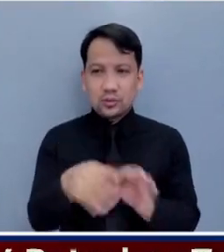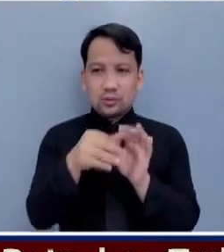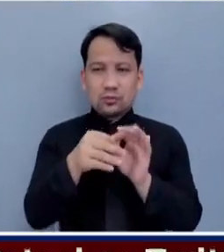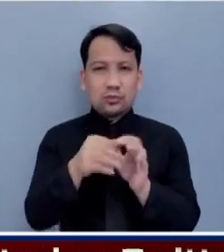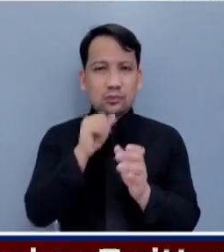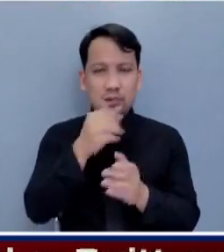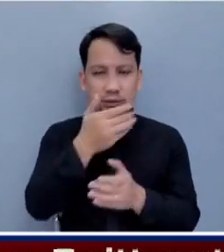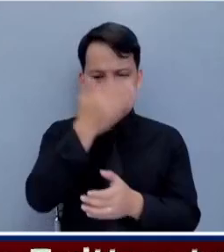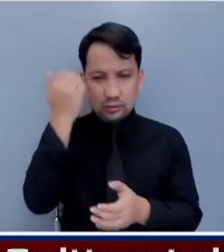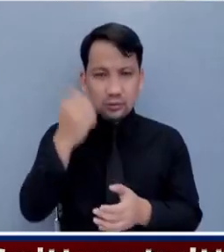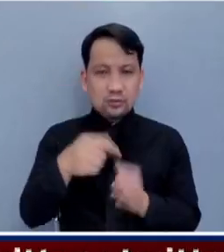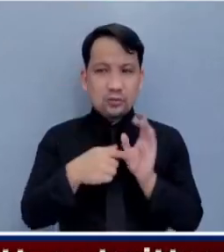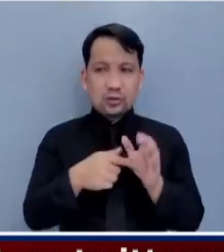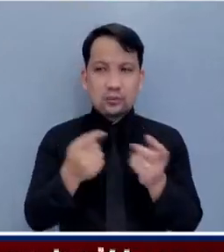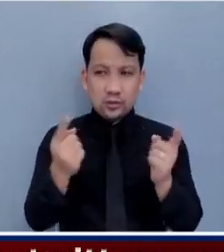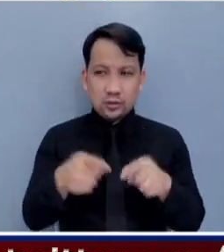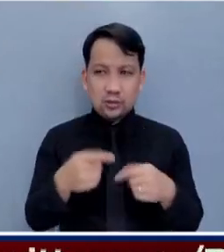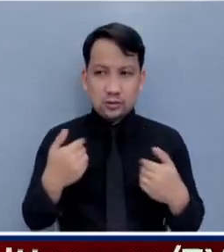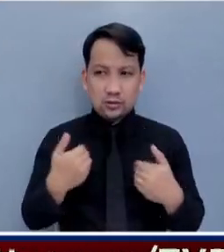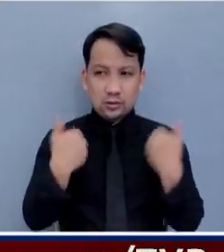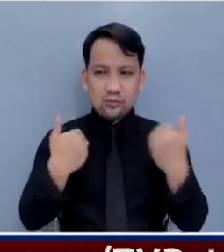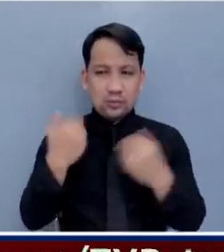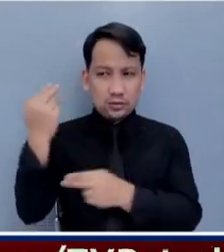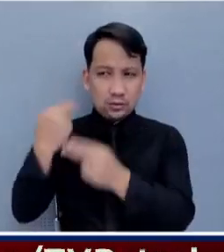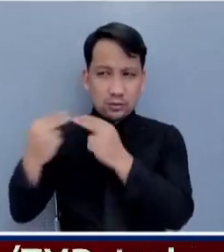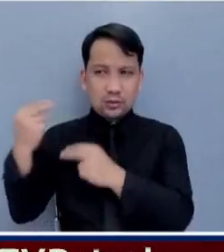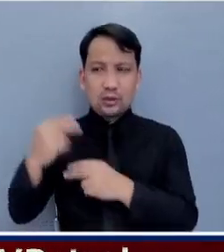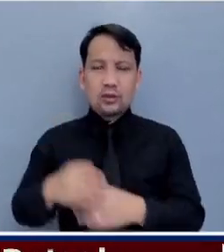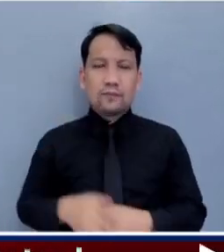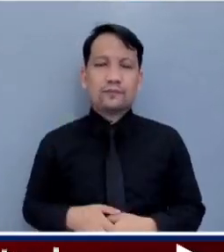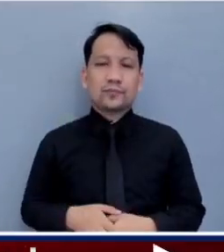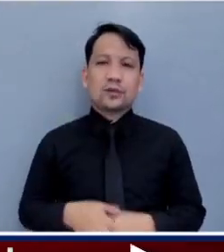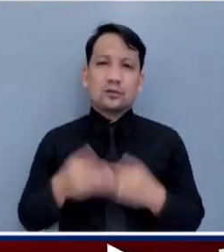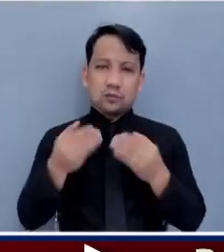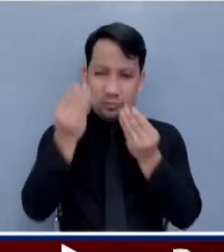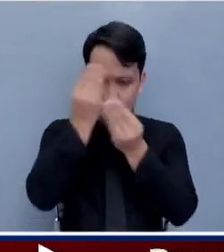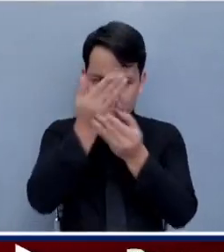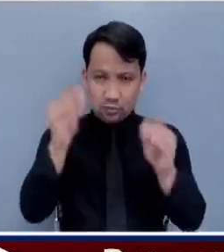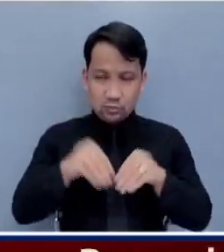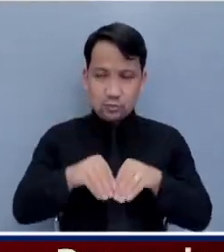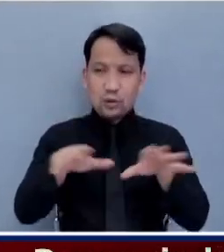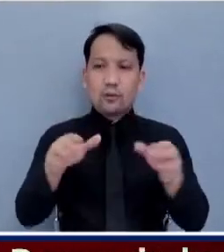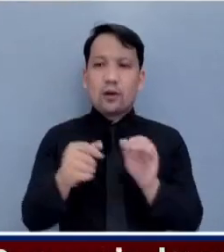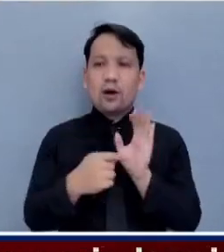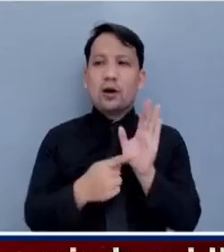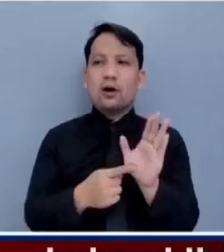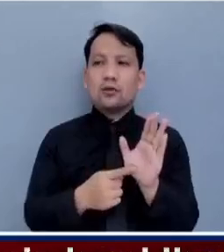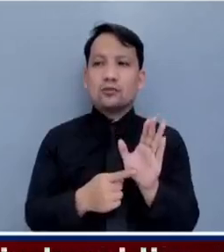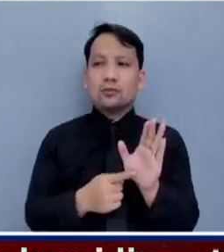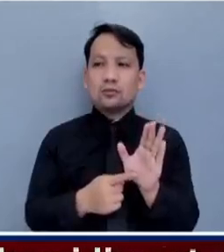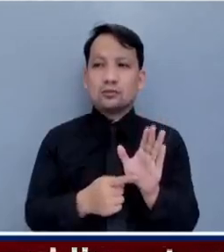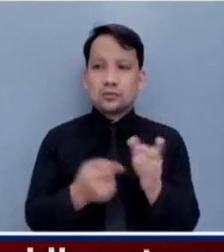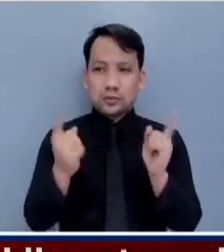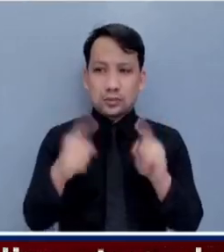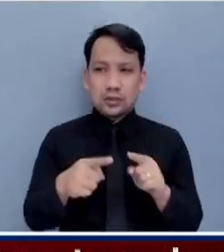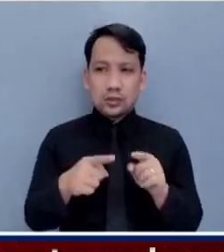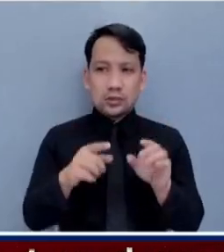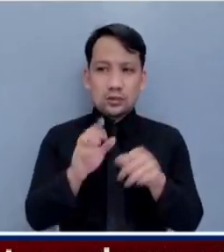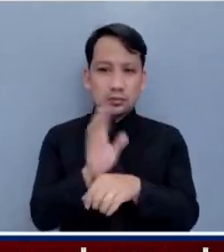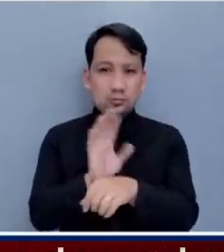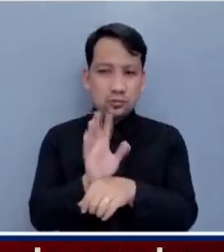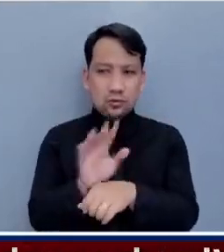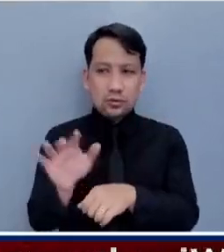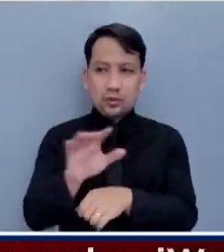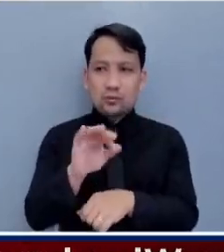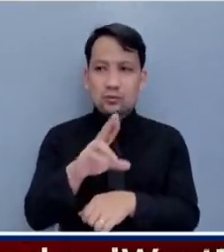mga kabataan sa mga nangyari sa kasaysayan. Magpapaalala sila sa pamamagitan ng mga serye ng film screenings, fora